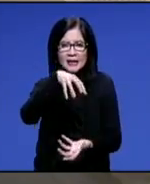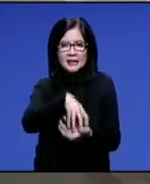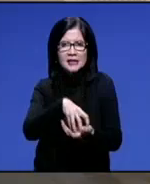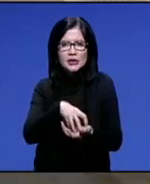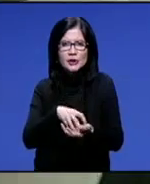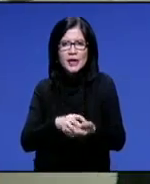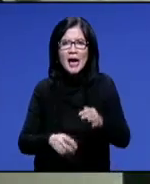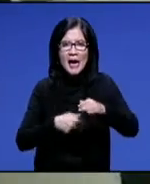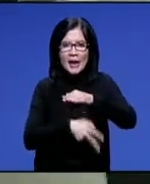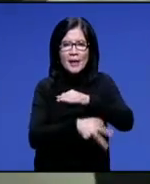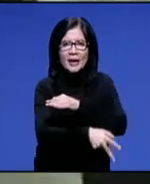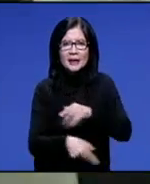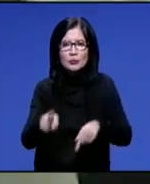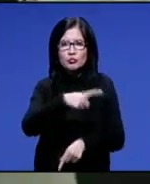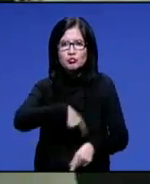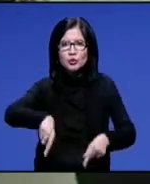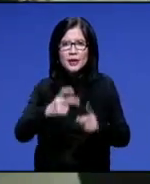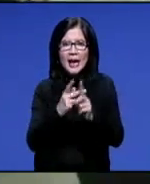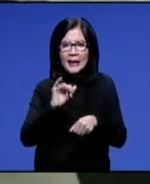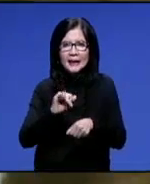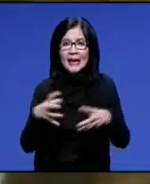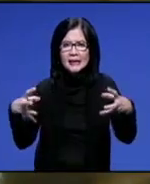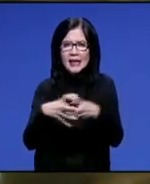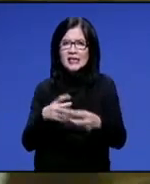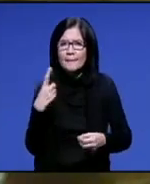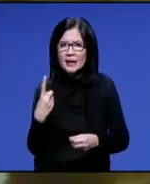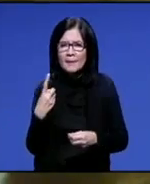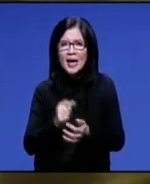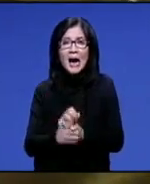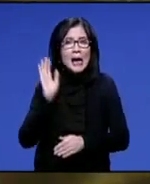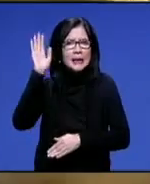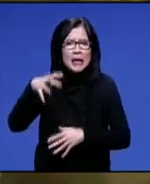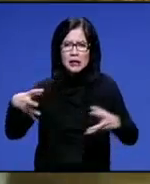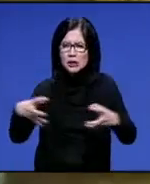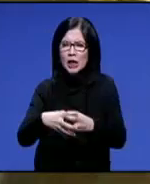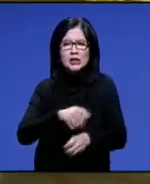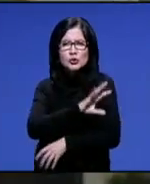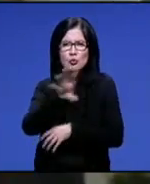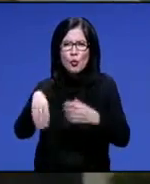HI. Integrasi ini merupakan yang pertama. Nantinya integrasi seluruh